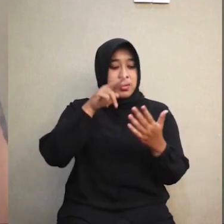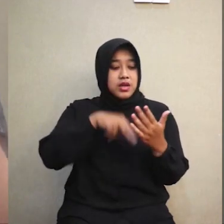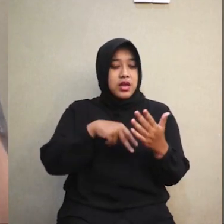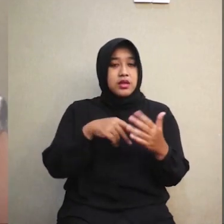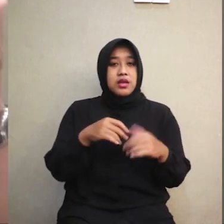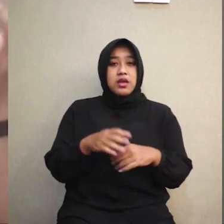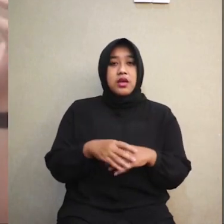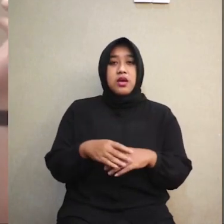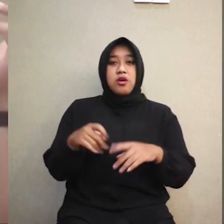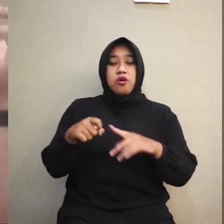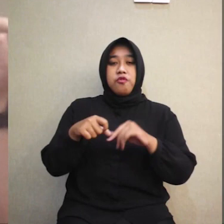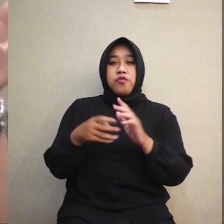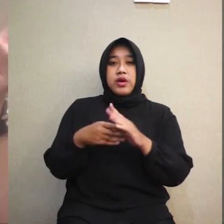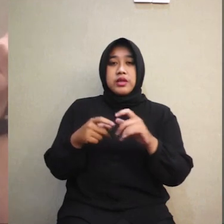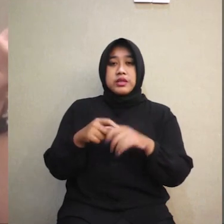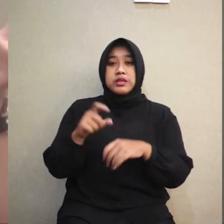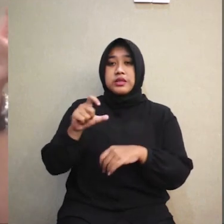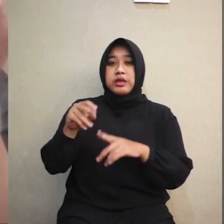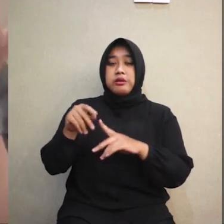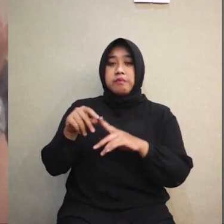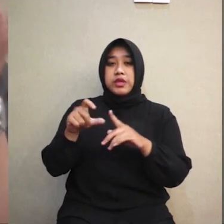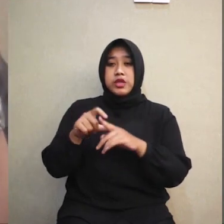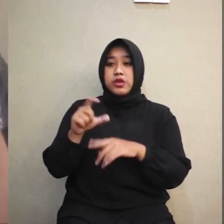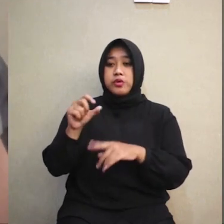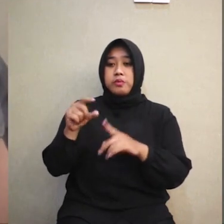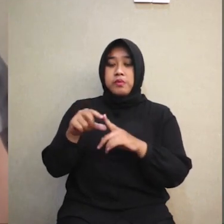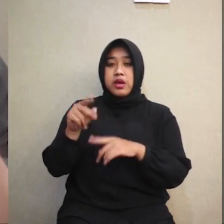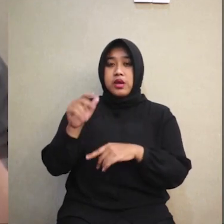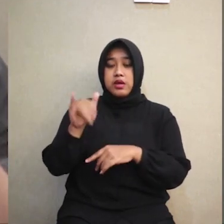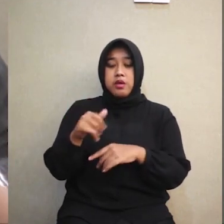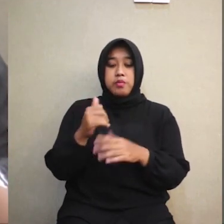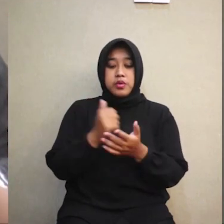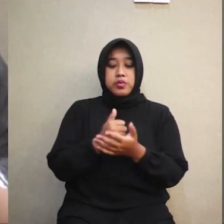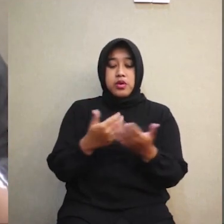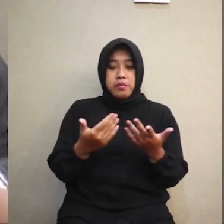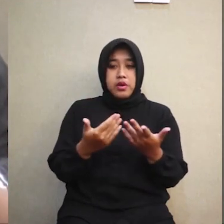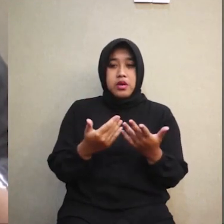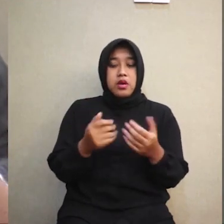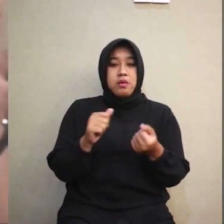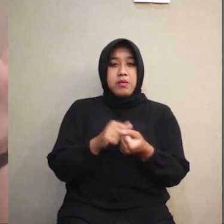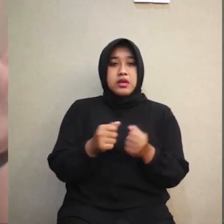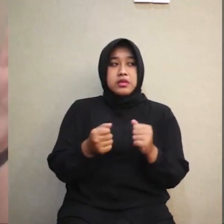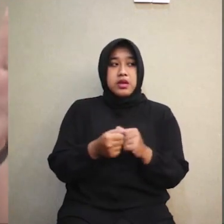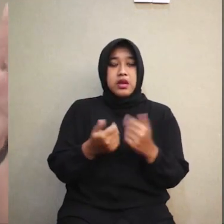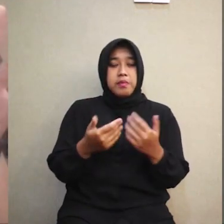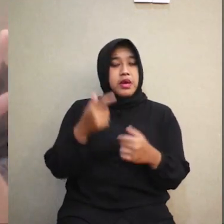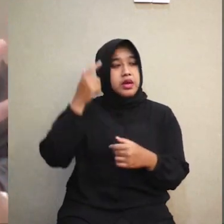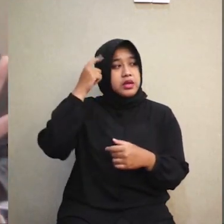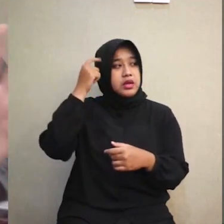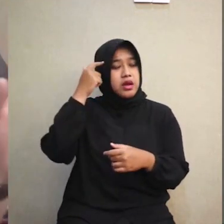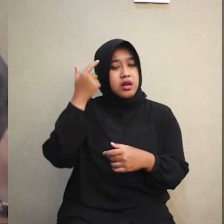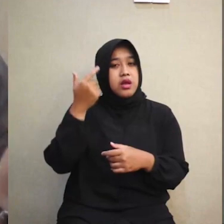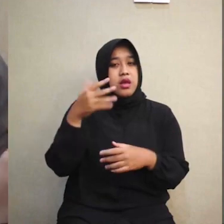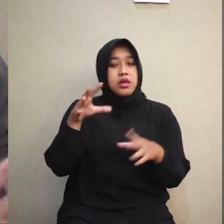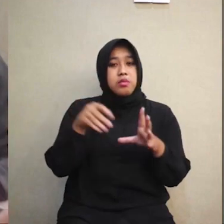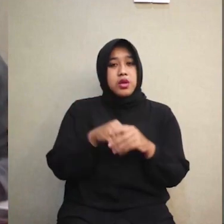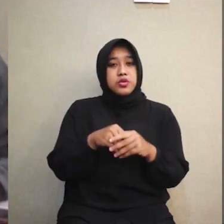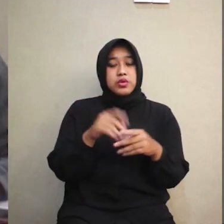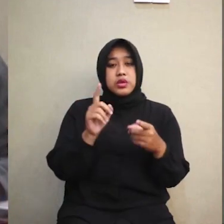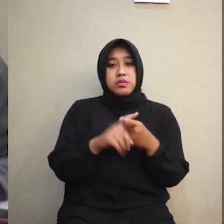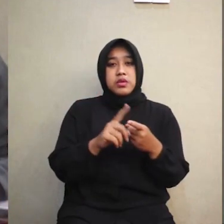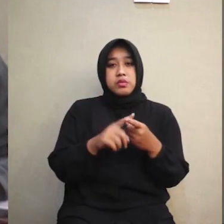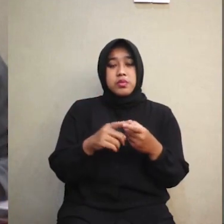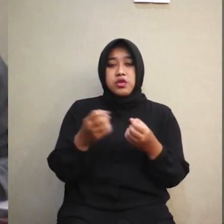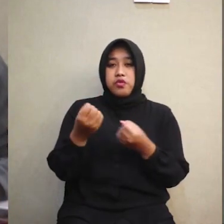concluding observation yang dari crvd dan upr itu tuh Mbak dan memang masalahnya masih kira-kira dan termasuk dari yang teman-teman